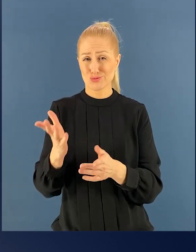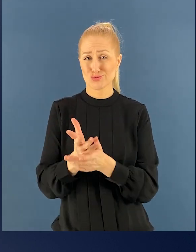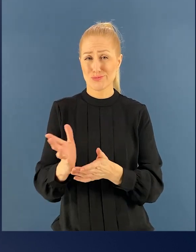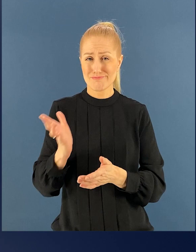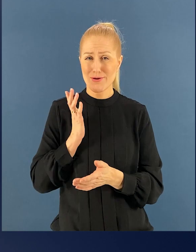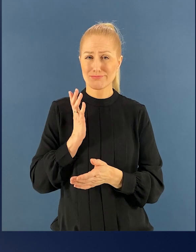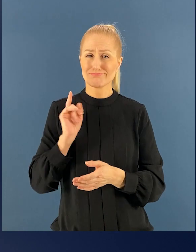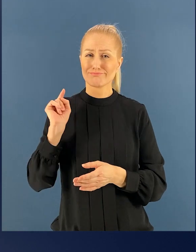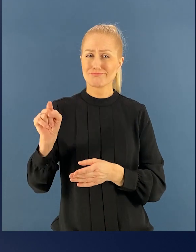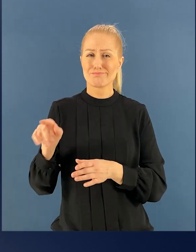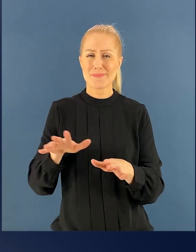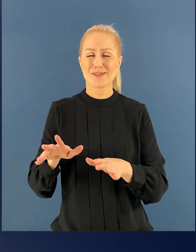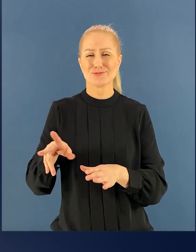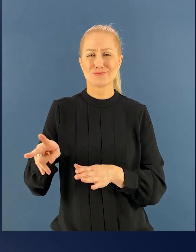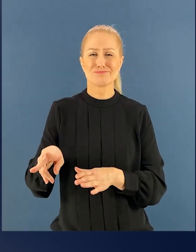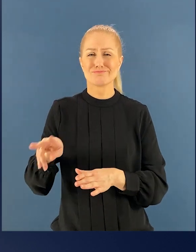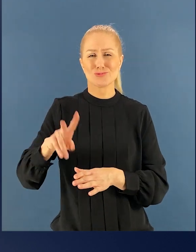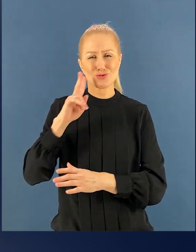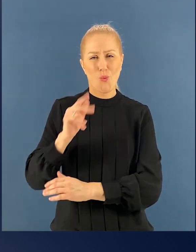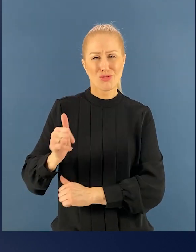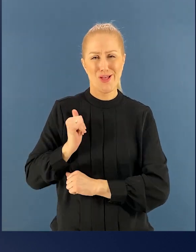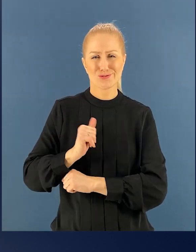uzbrojeni ludzie, żołnierze, milicja.